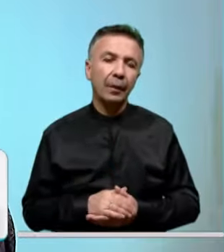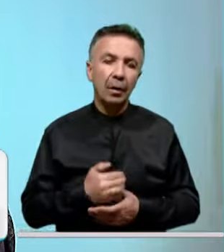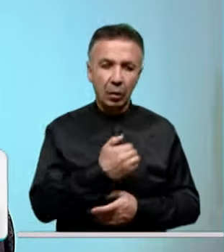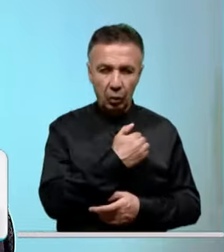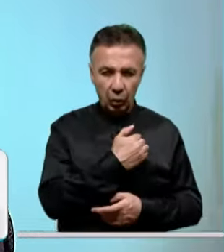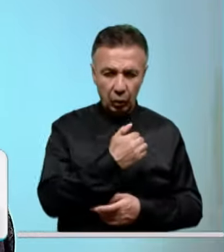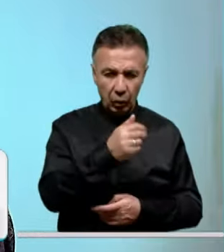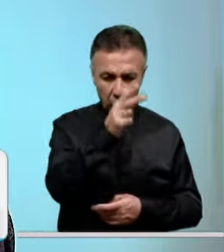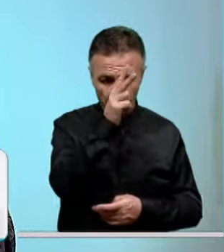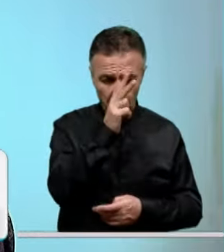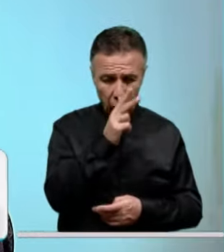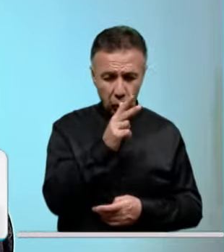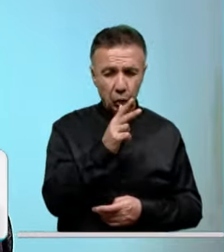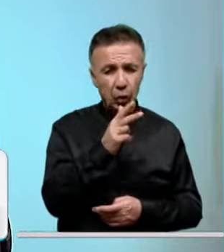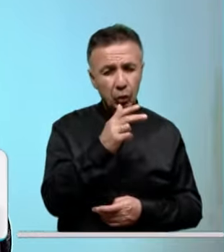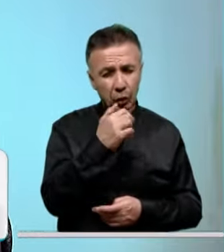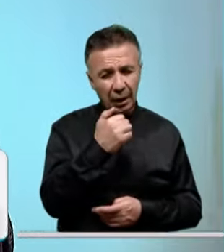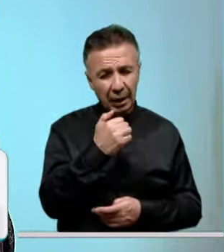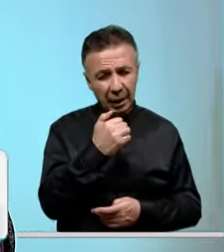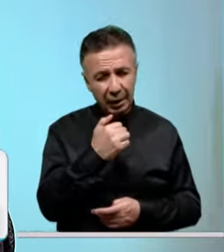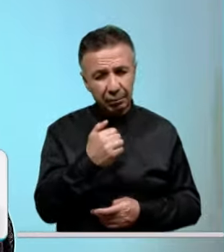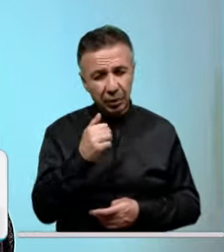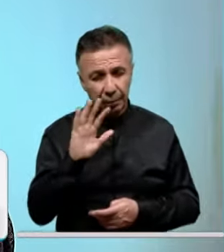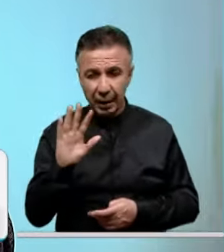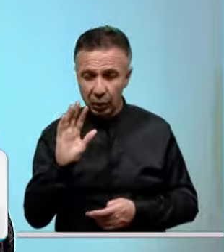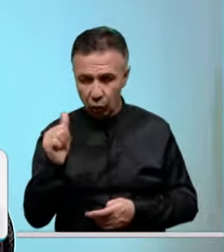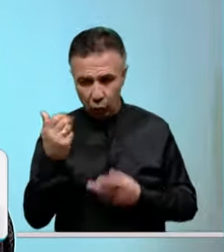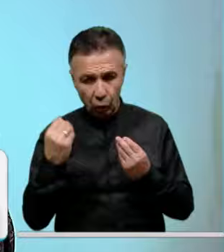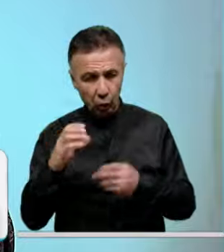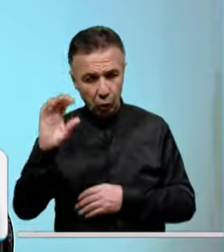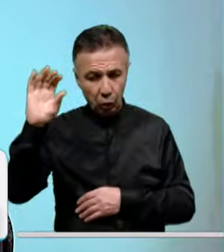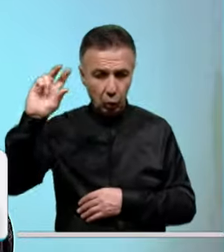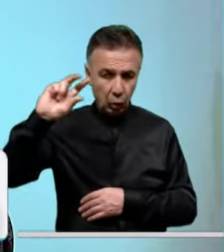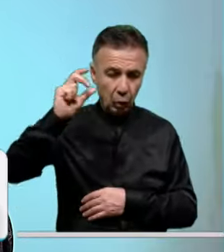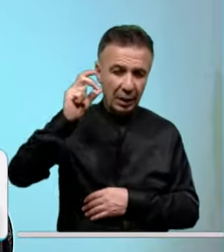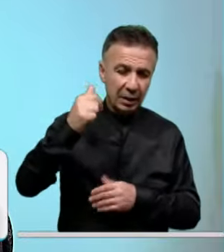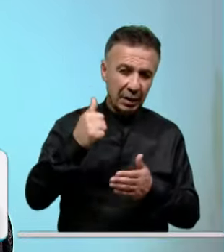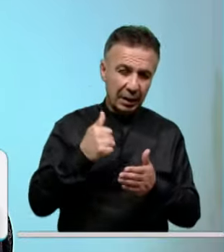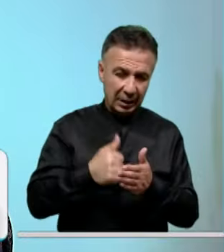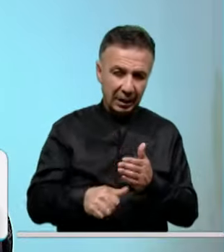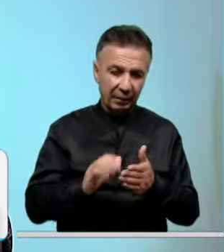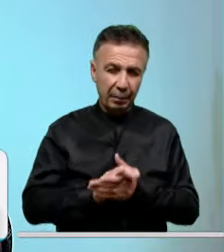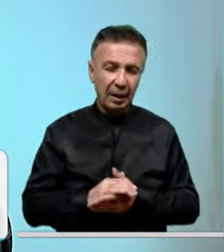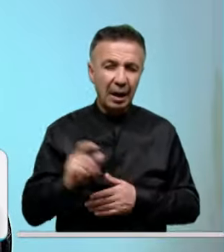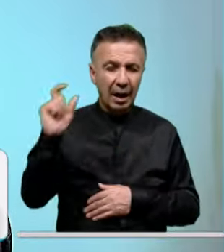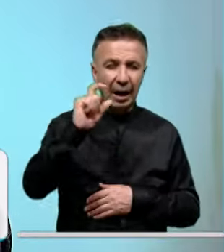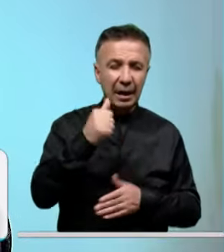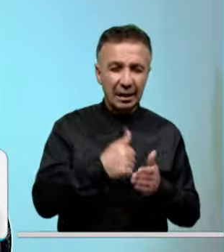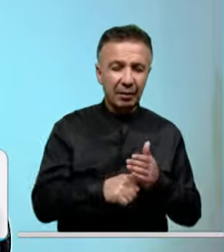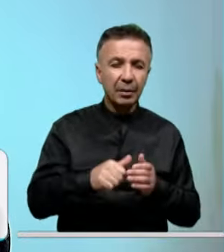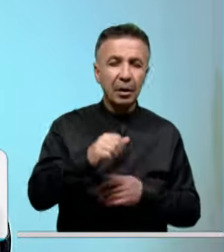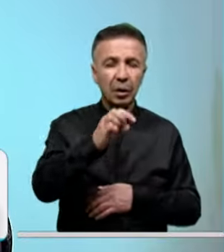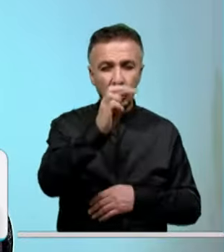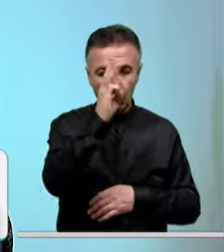365 gün. Ha, güneş takvimi 365 gün sürüyor ya üstadım. Ay takvimi de 354